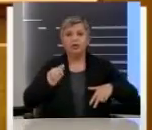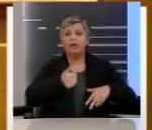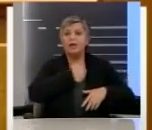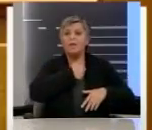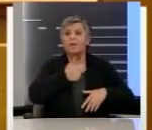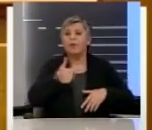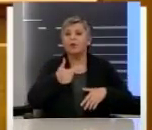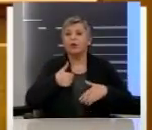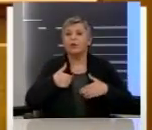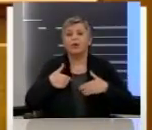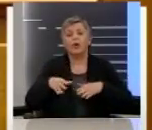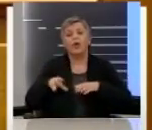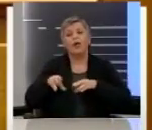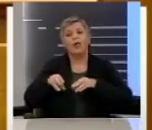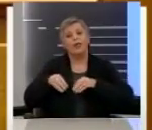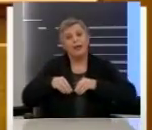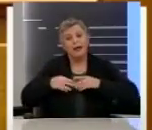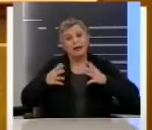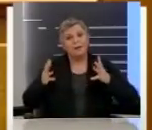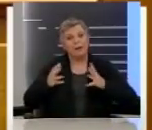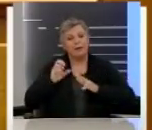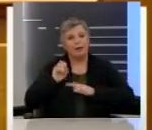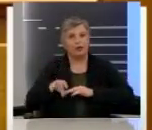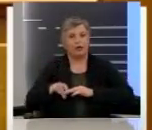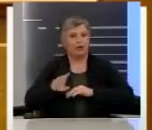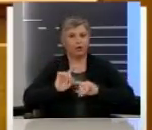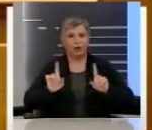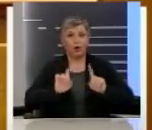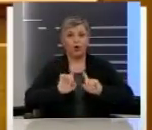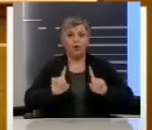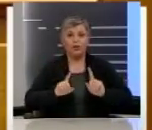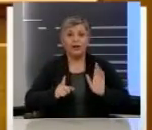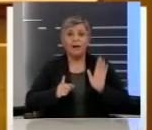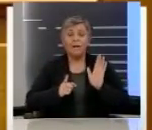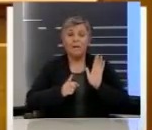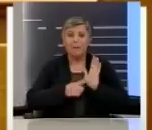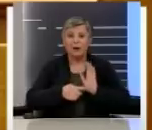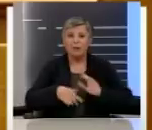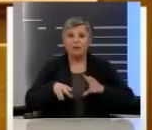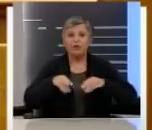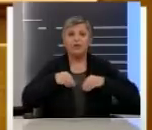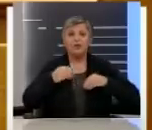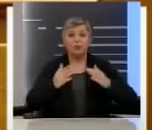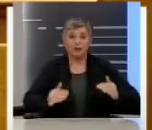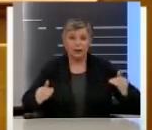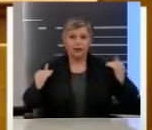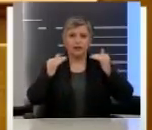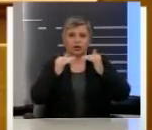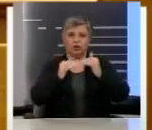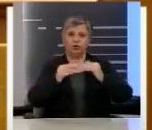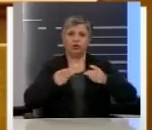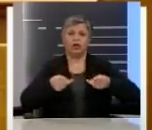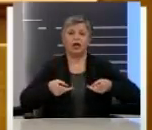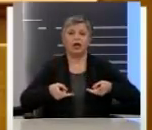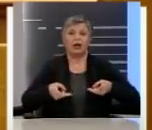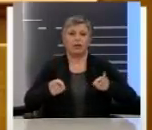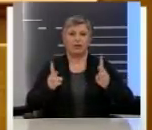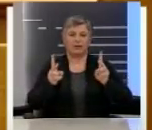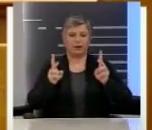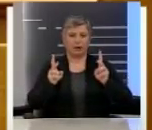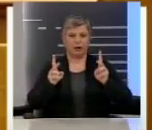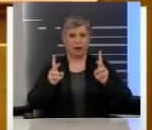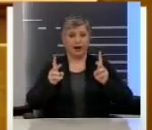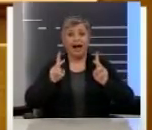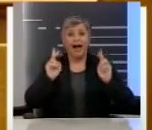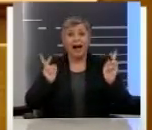ανοχής. Νομοθετεί στη βάση της αρχής, της ισότητας και της ελευθερίας. Όταν δεν υφίσταται